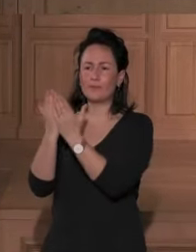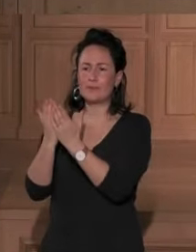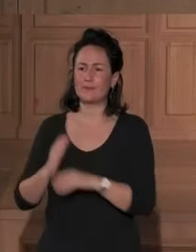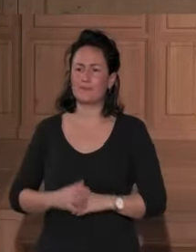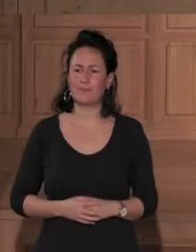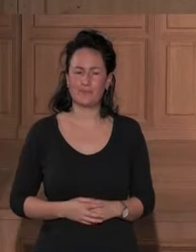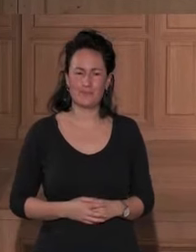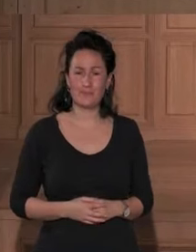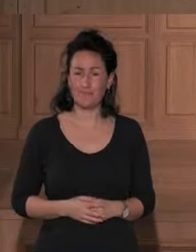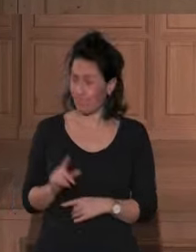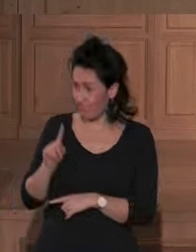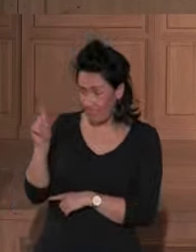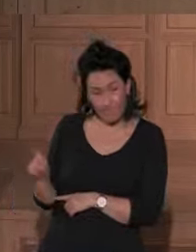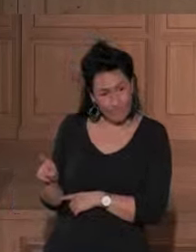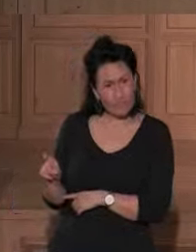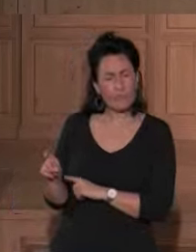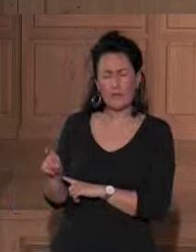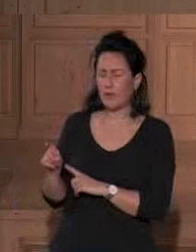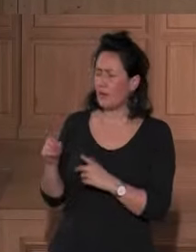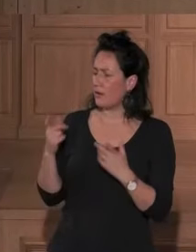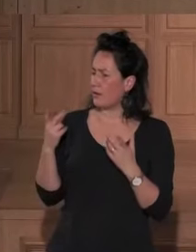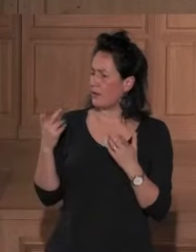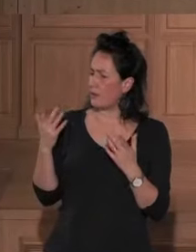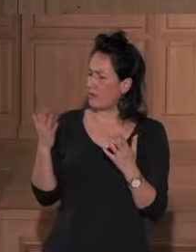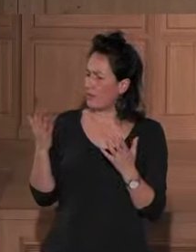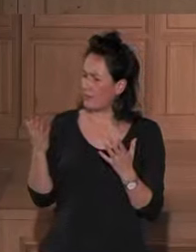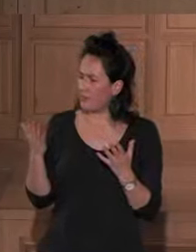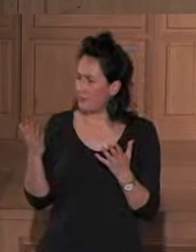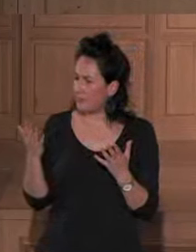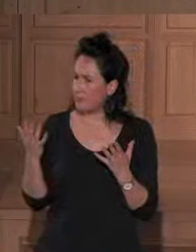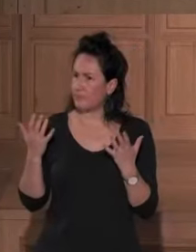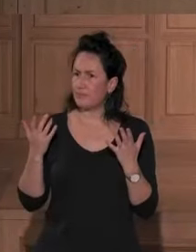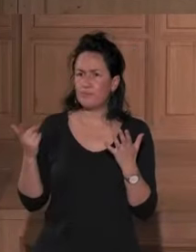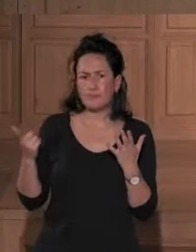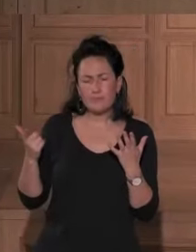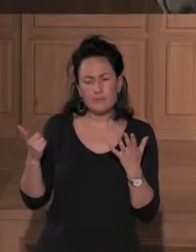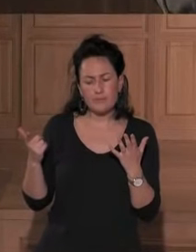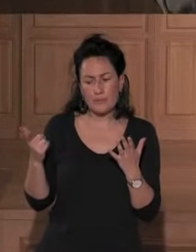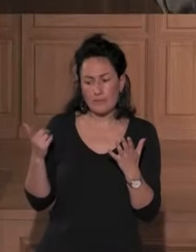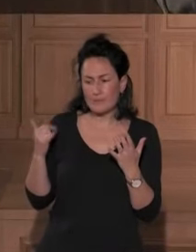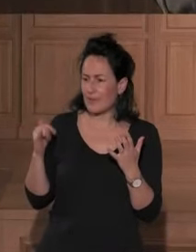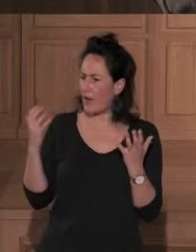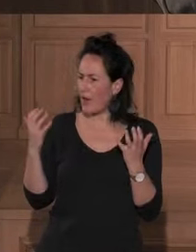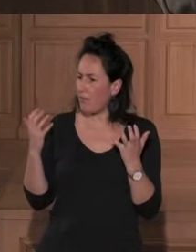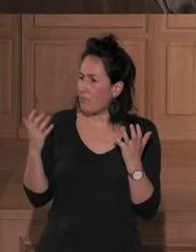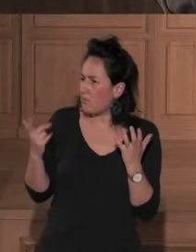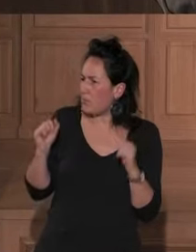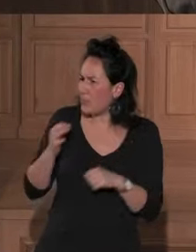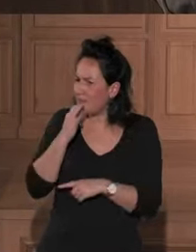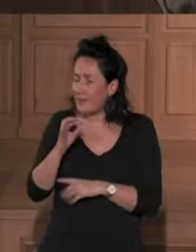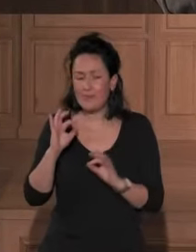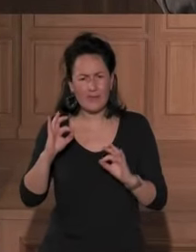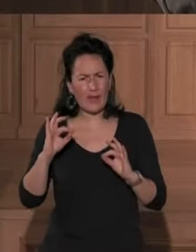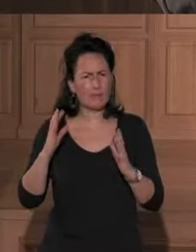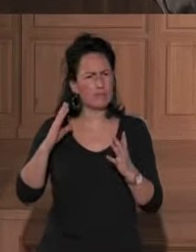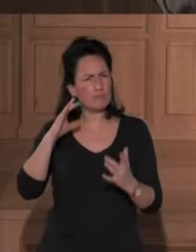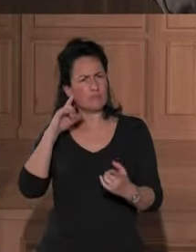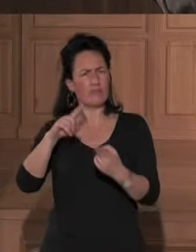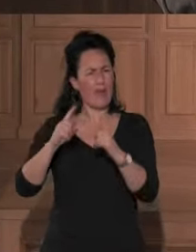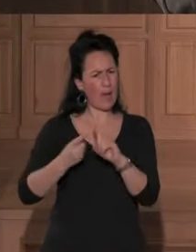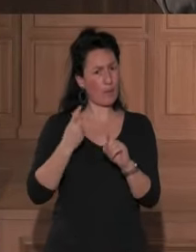Si vous deviez dire pour l'autisme dans les grands enjeux, là les grands enjeux